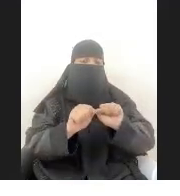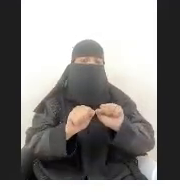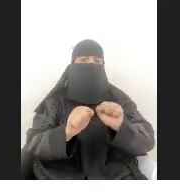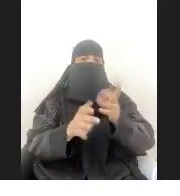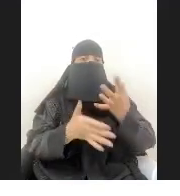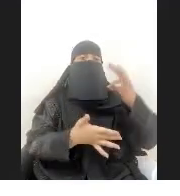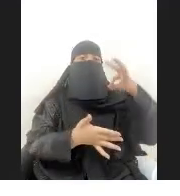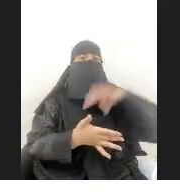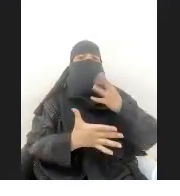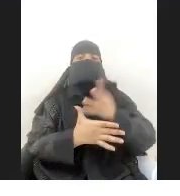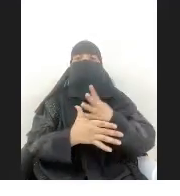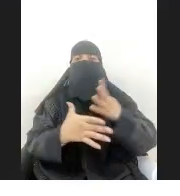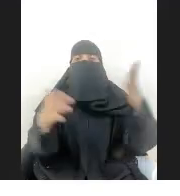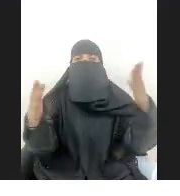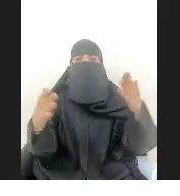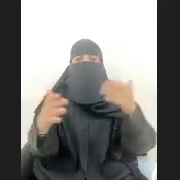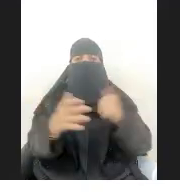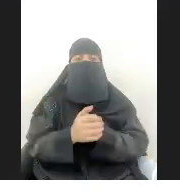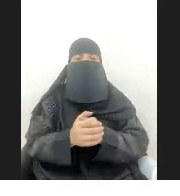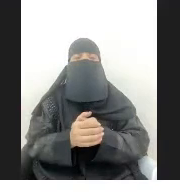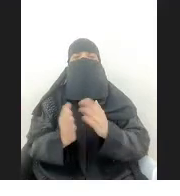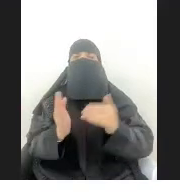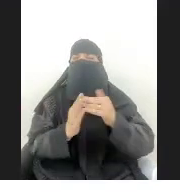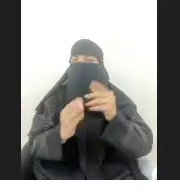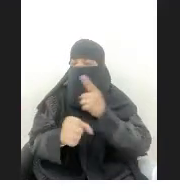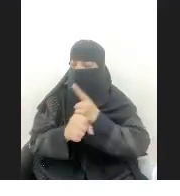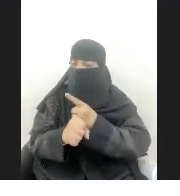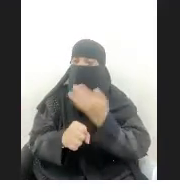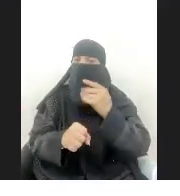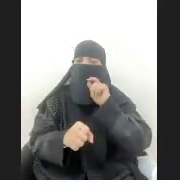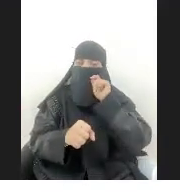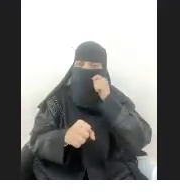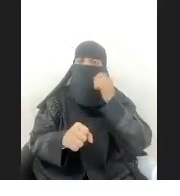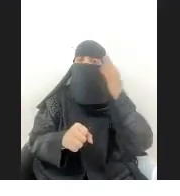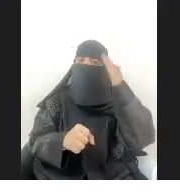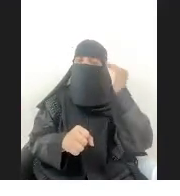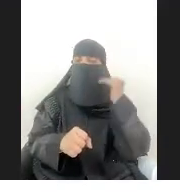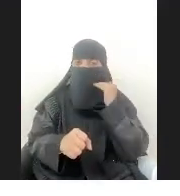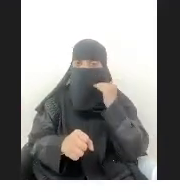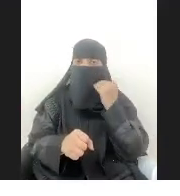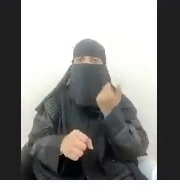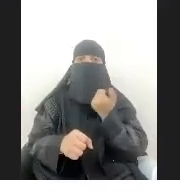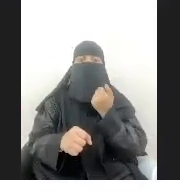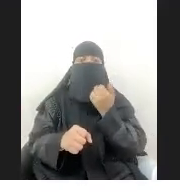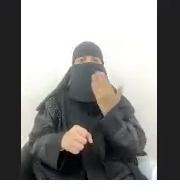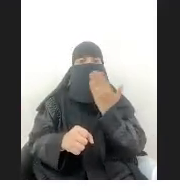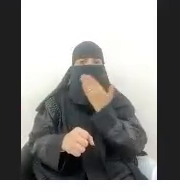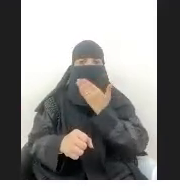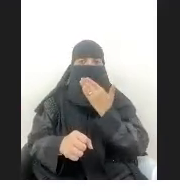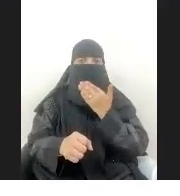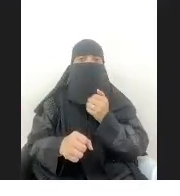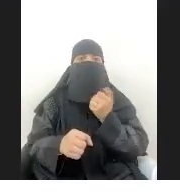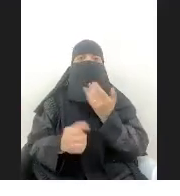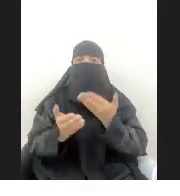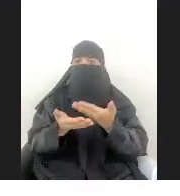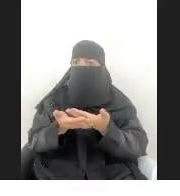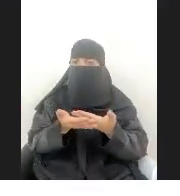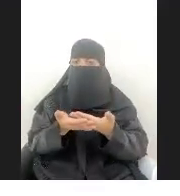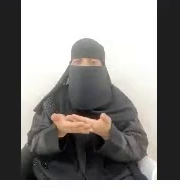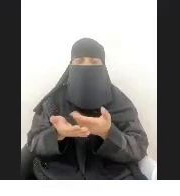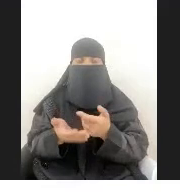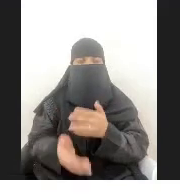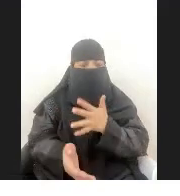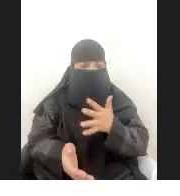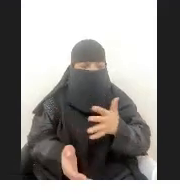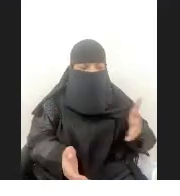كبيرة. حتى يا جماعة المعلمين والمعلمات اللي معانا الابتدائي وحتى الكندر حتى الحضانة والتمهيدي،